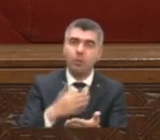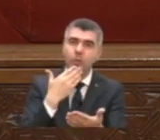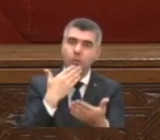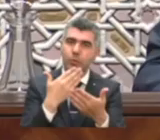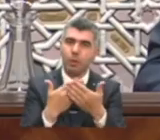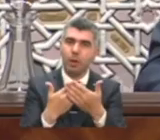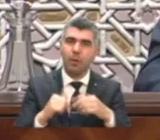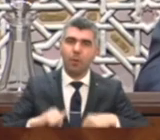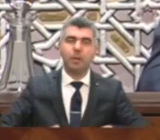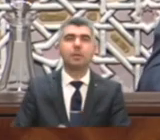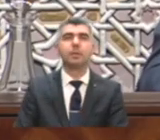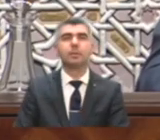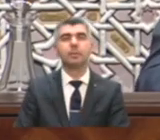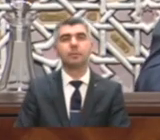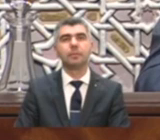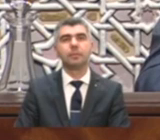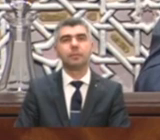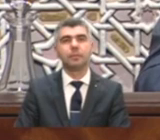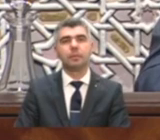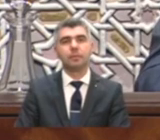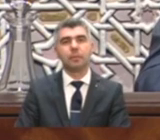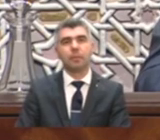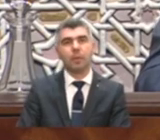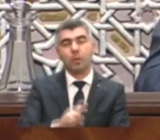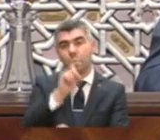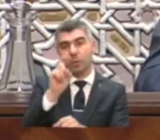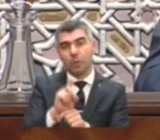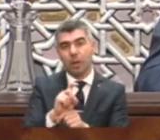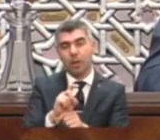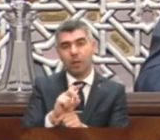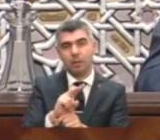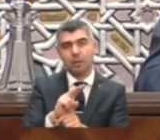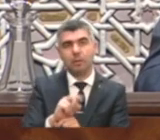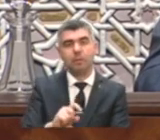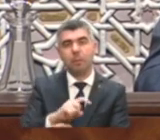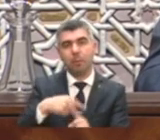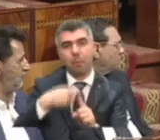السيده الوزيره، تفضلوا سيدنا المحترم للتعقيب.